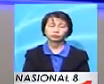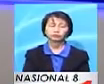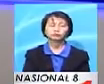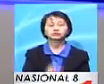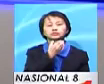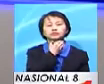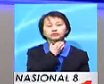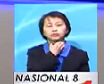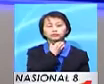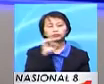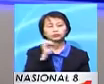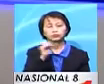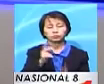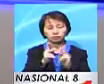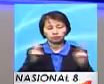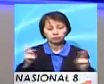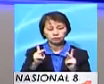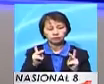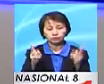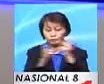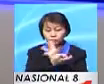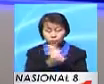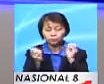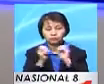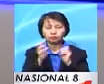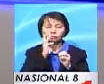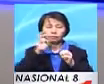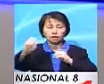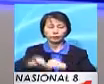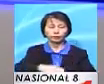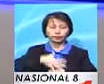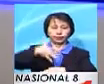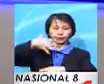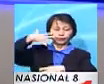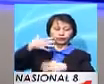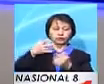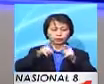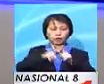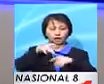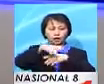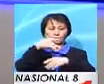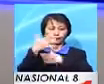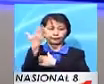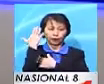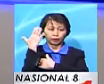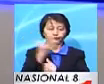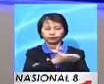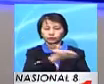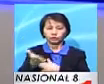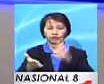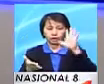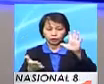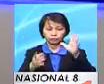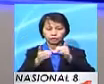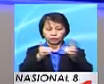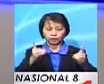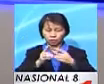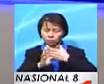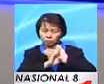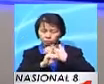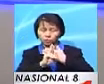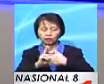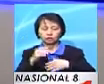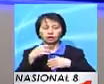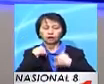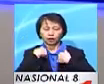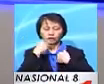Di Perak juga, tiada kawasan terjejas teruk akibat fenomena air laut pasang besar yang berlaku awal pagi tadi. Kesemua 5 daerah yang berisiko di negeri